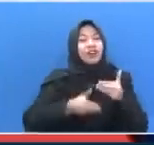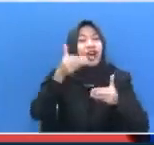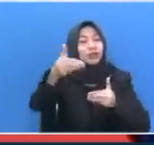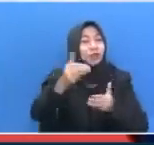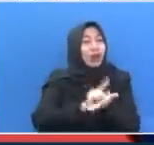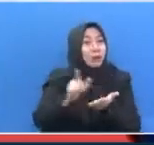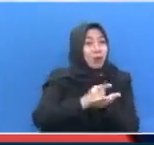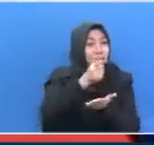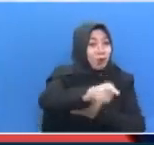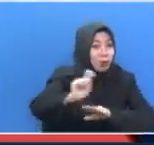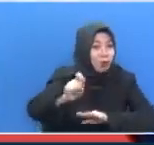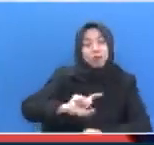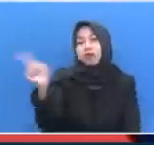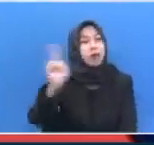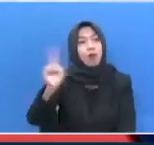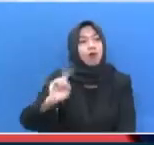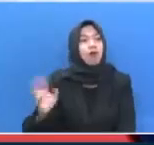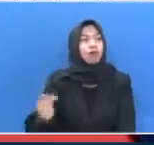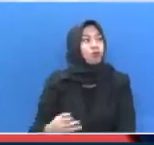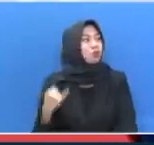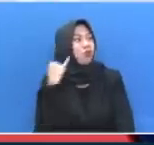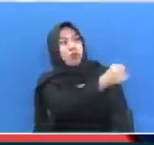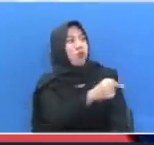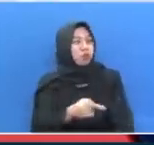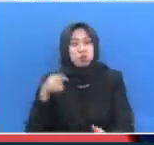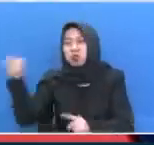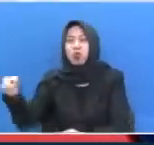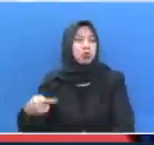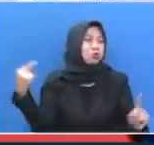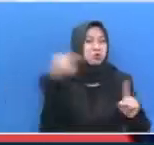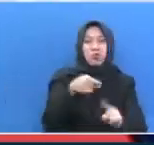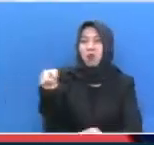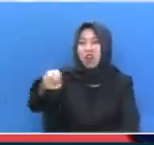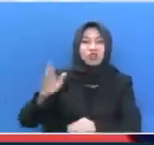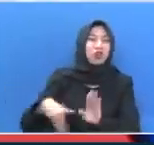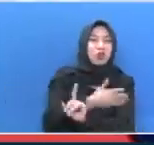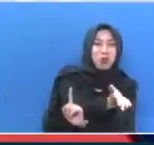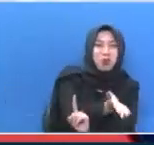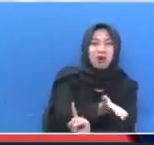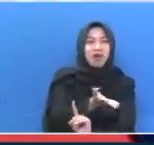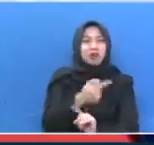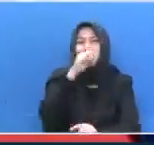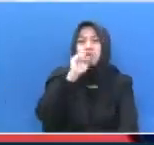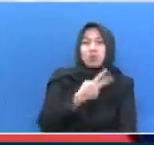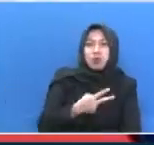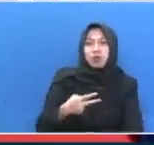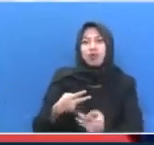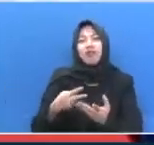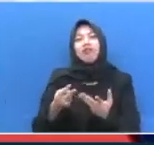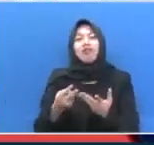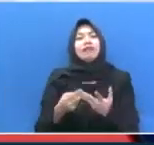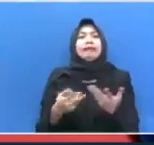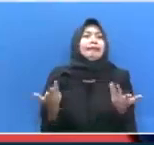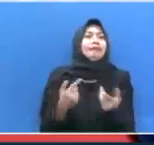hukum ya tuduh menuduh ada penghianatan gitu ya Ada tikungan ada ya adalah